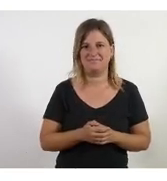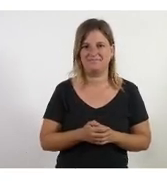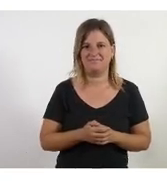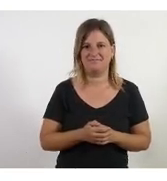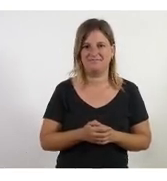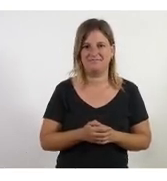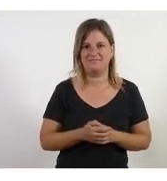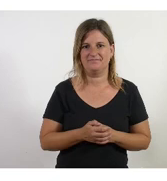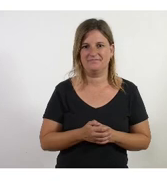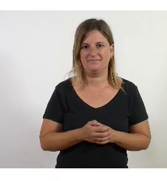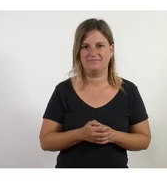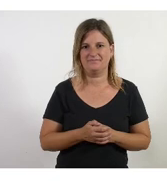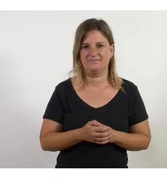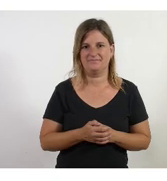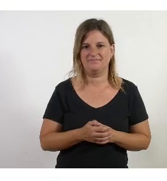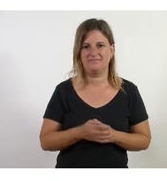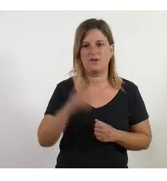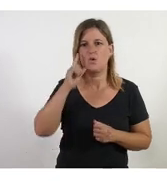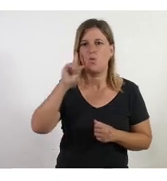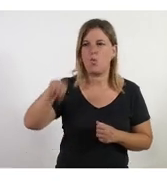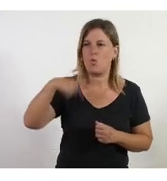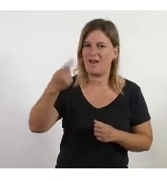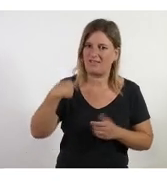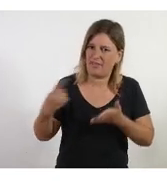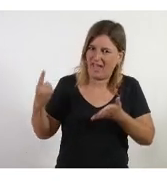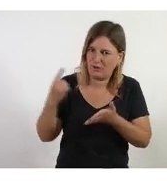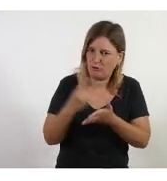De tornar, digue-li que ja vindràs una altra estona.